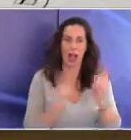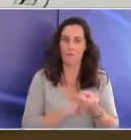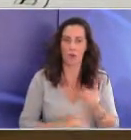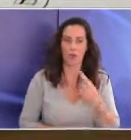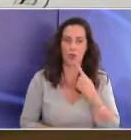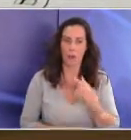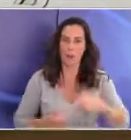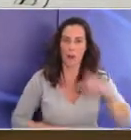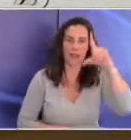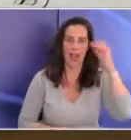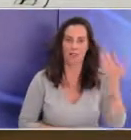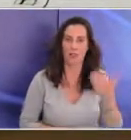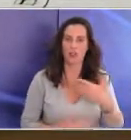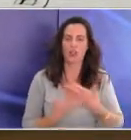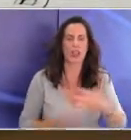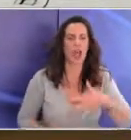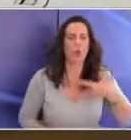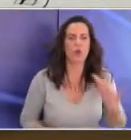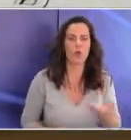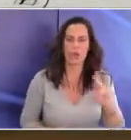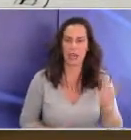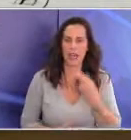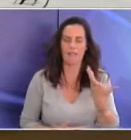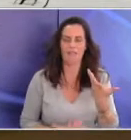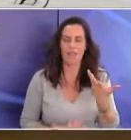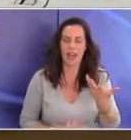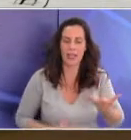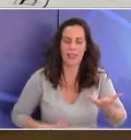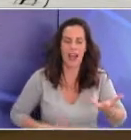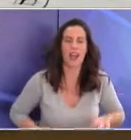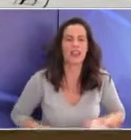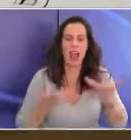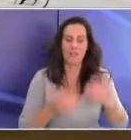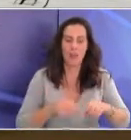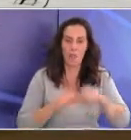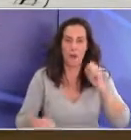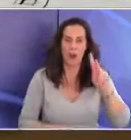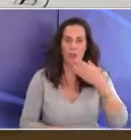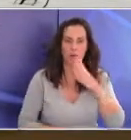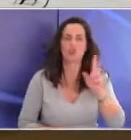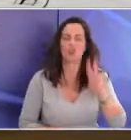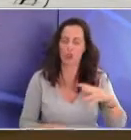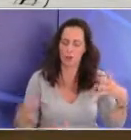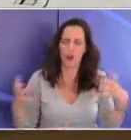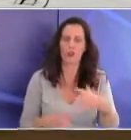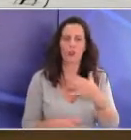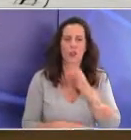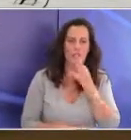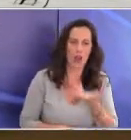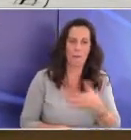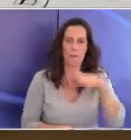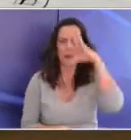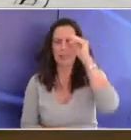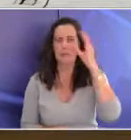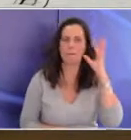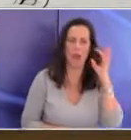שאמרנו על מכבי תל אביב, שאין את התחושה של הקהילה ואין את הבנייה מלמטה. בהפועל קטמון יש קבוצות צעירים של בנים,